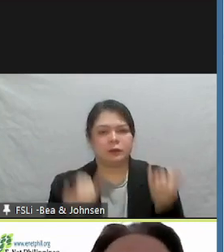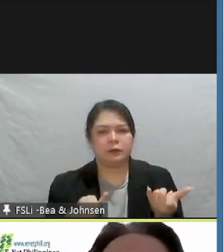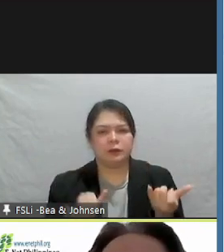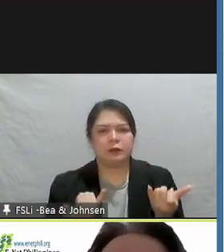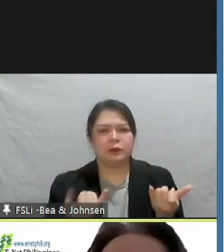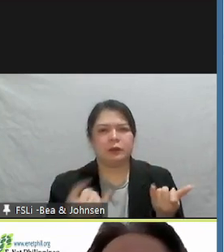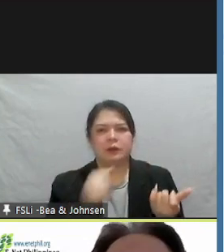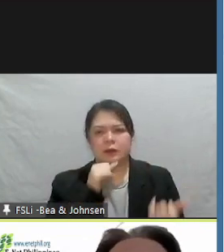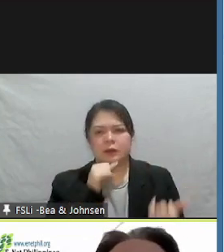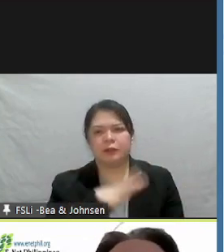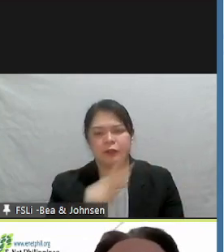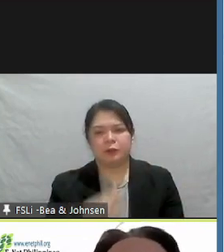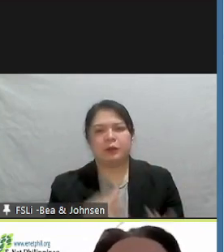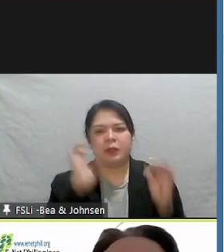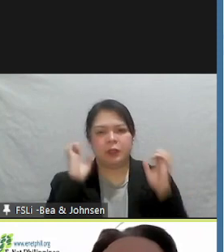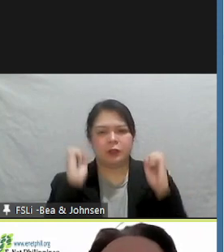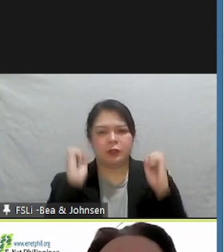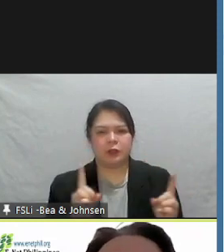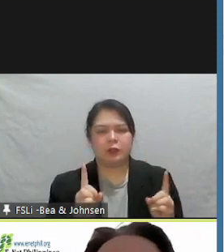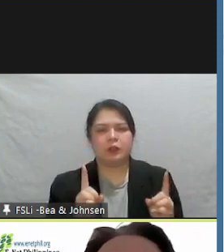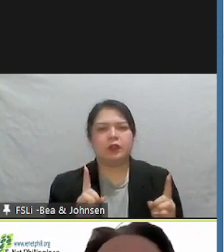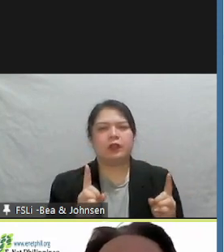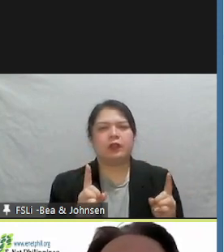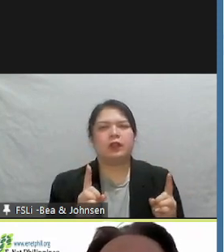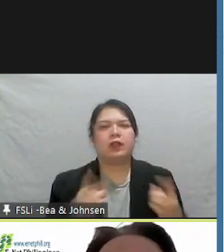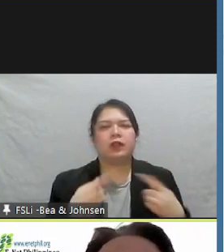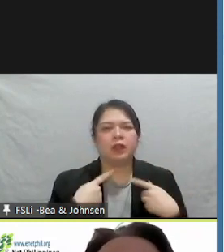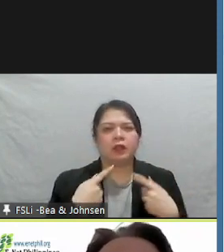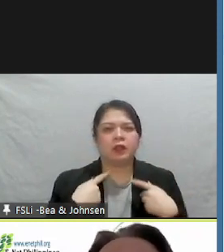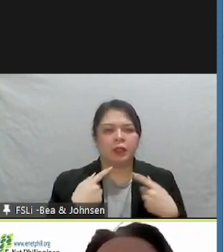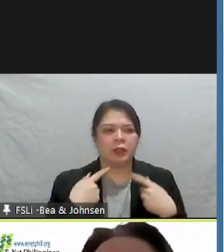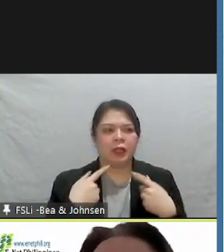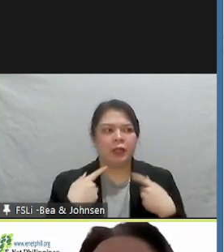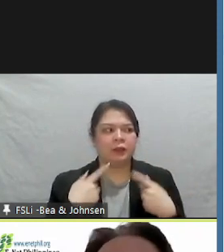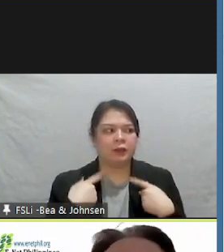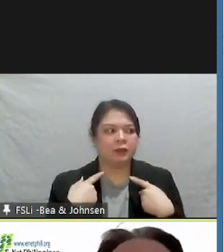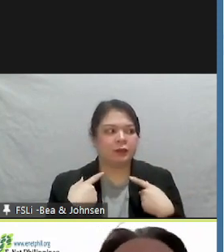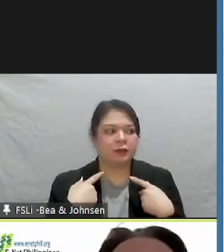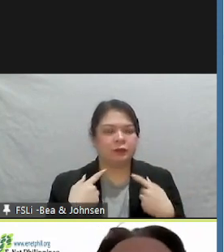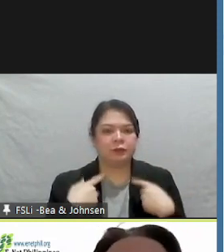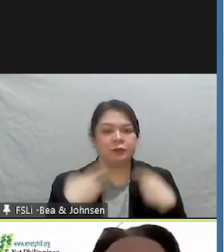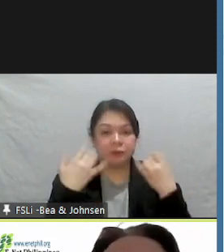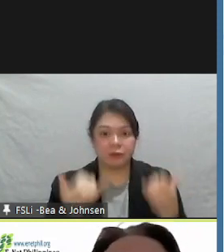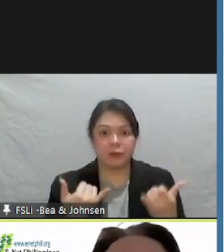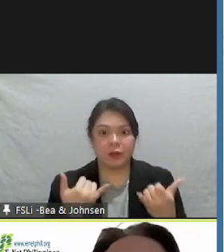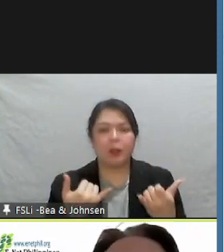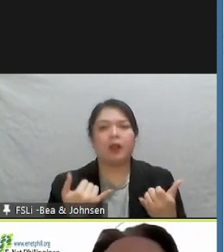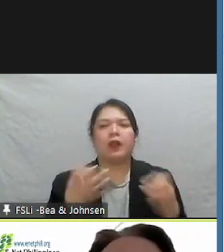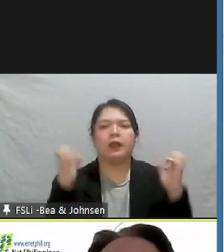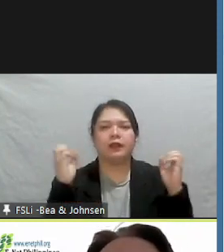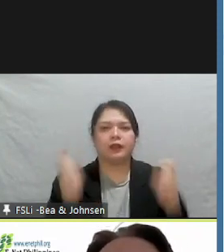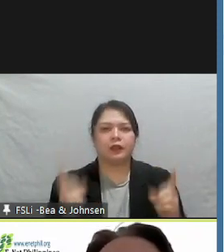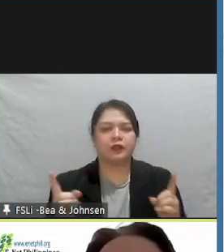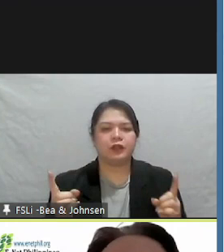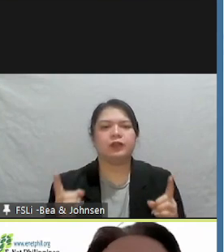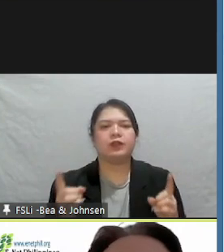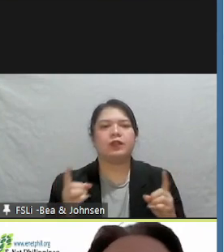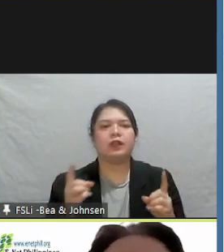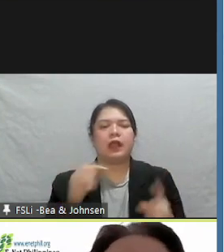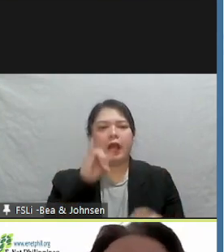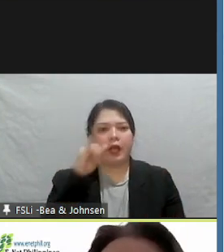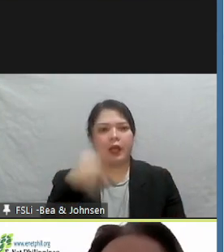non-formal education, alternatibong pag-aaral, siyempre edukasyon ng katutubo,